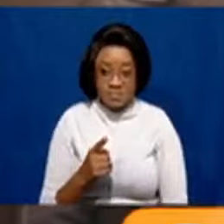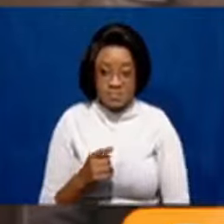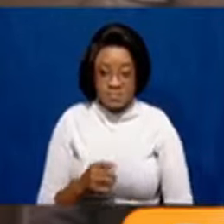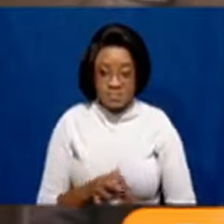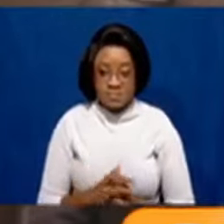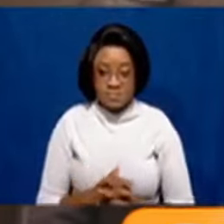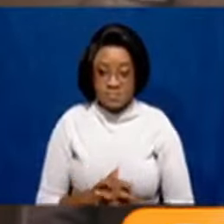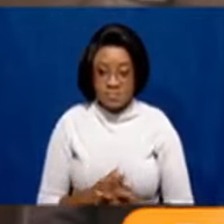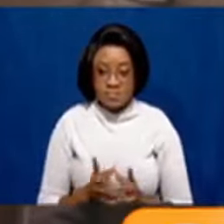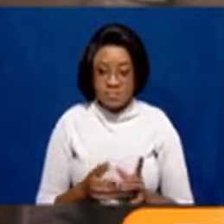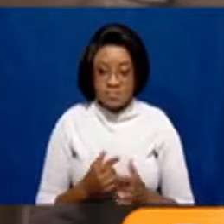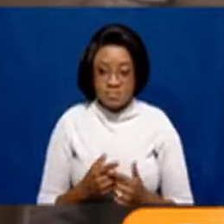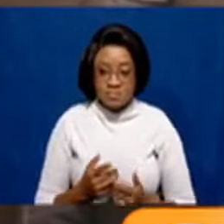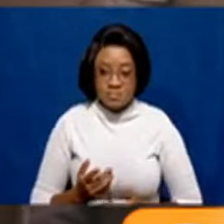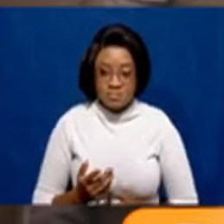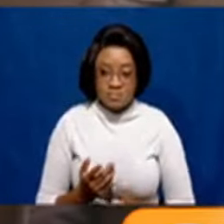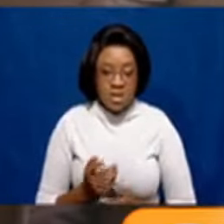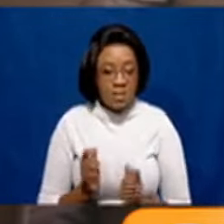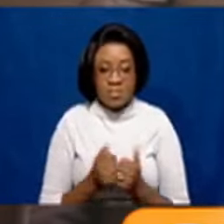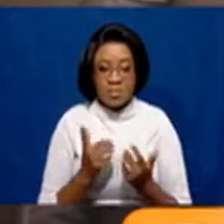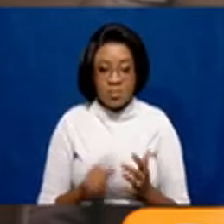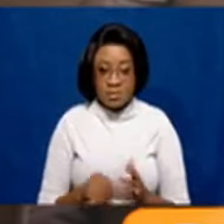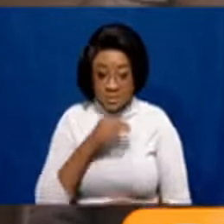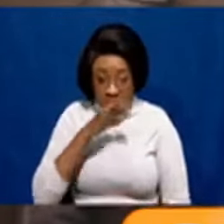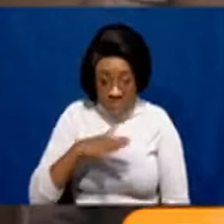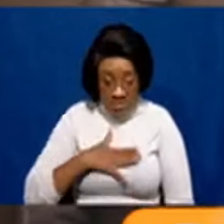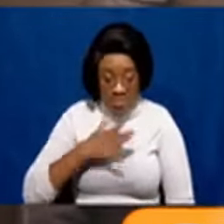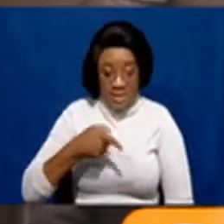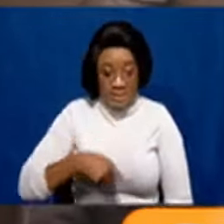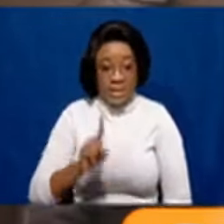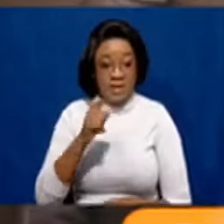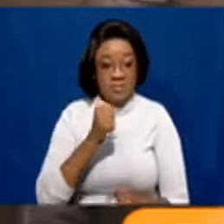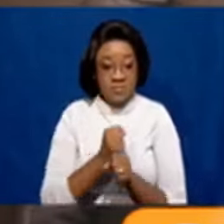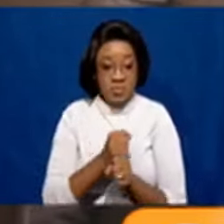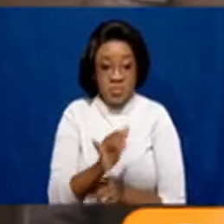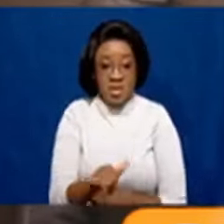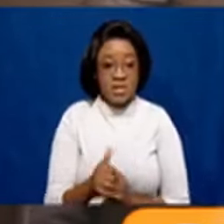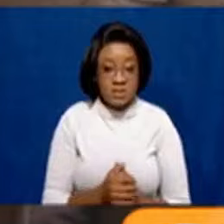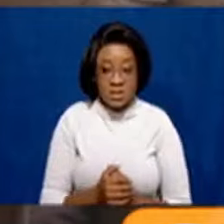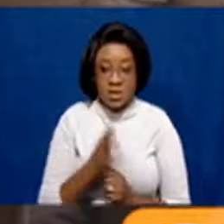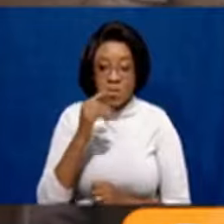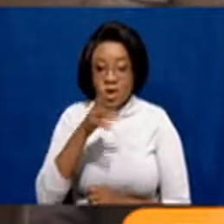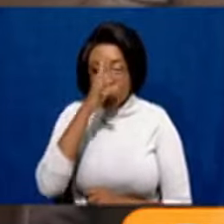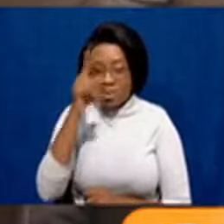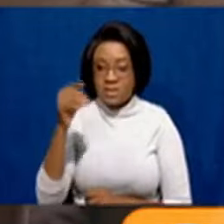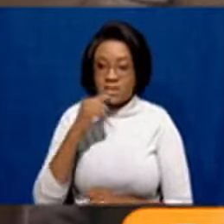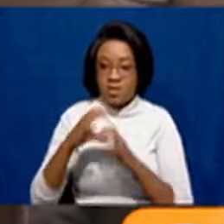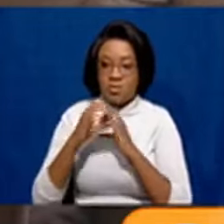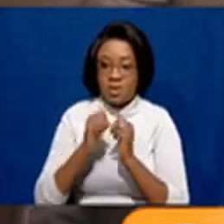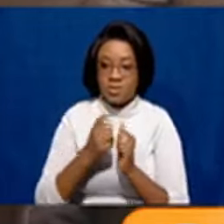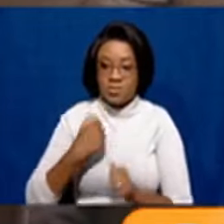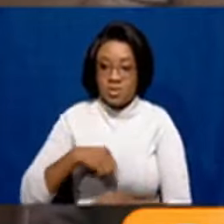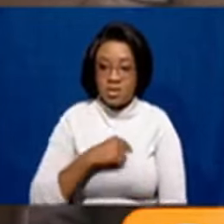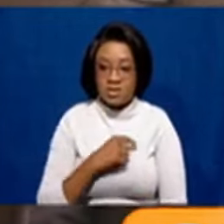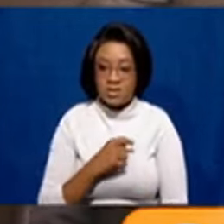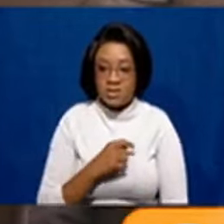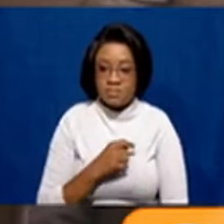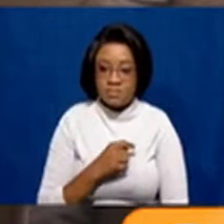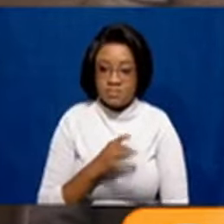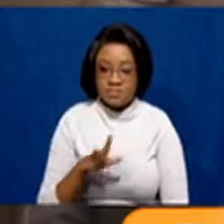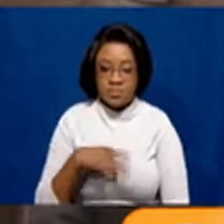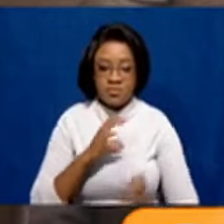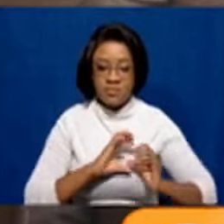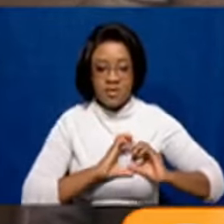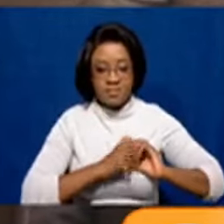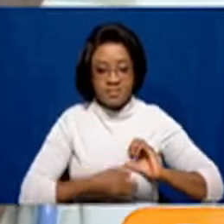akajipiga alafu akalala? Kwa sababu vile unasikia pia wanavyotuongelesha wale maskari, yani inavunja